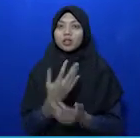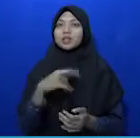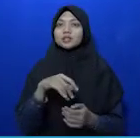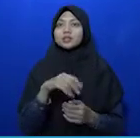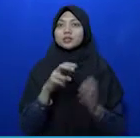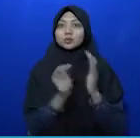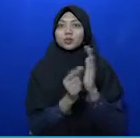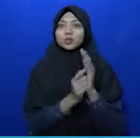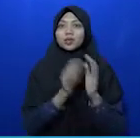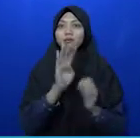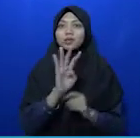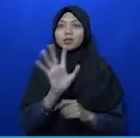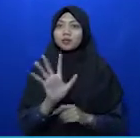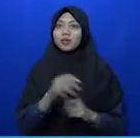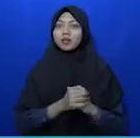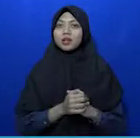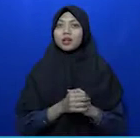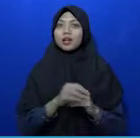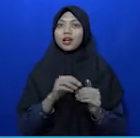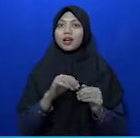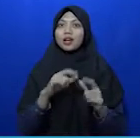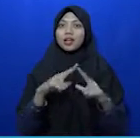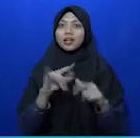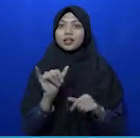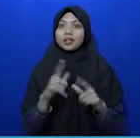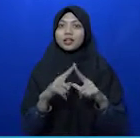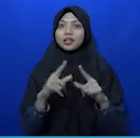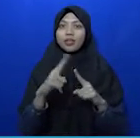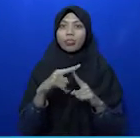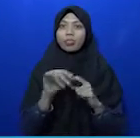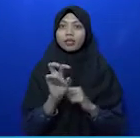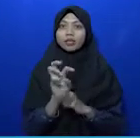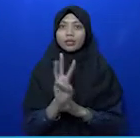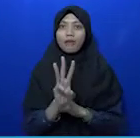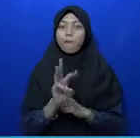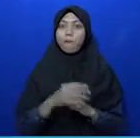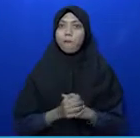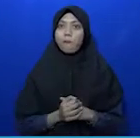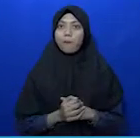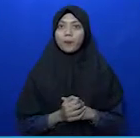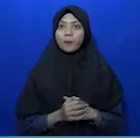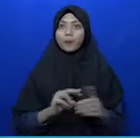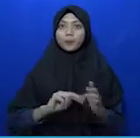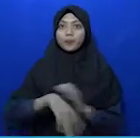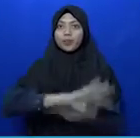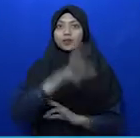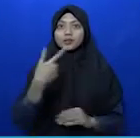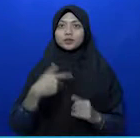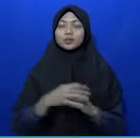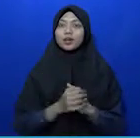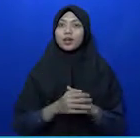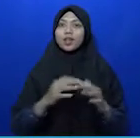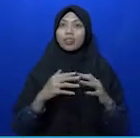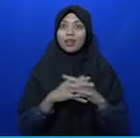Pasal 33 Ayat 3 bahwa seluruh tanah dan